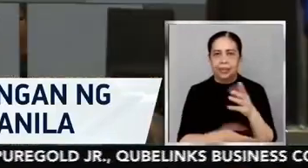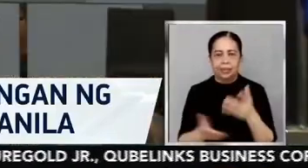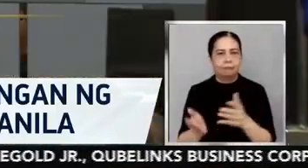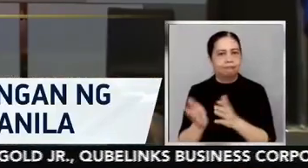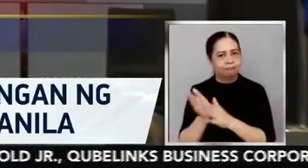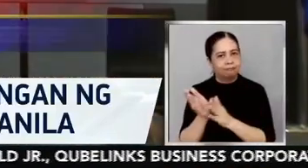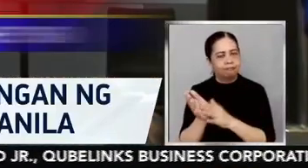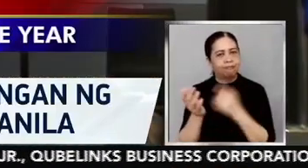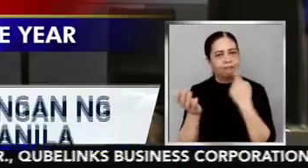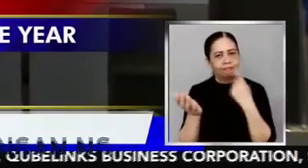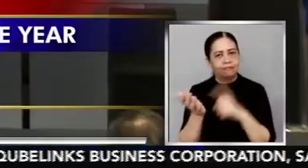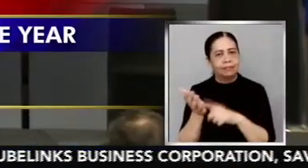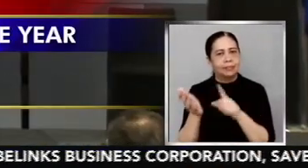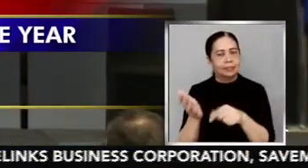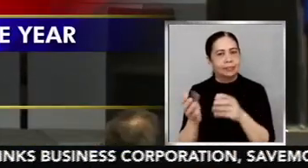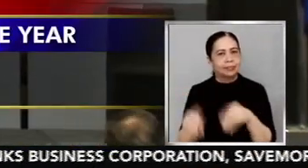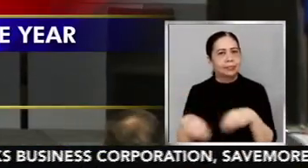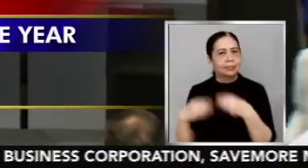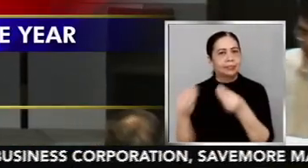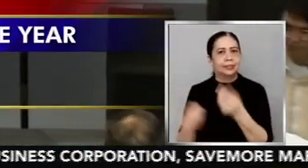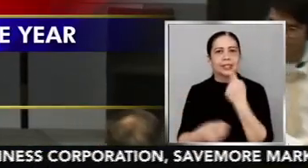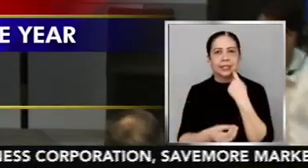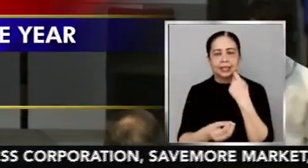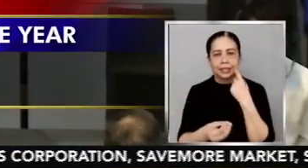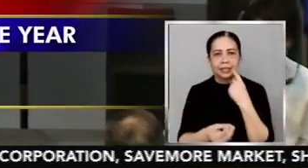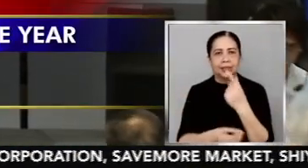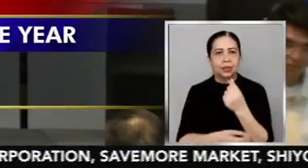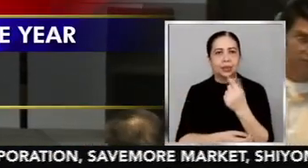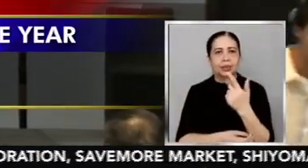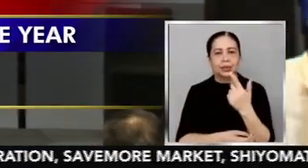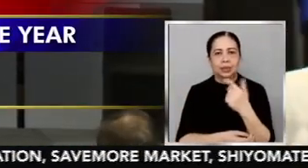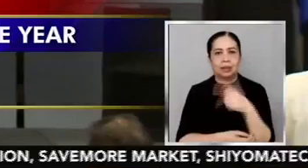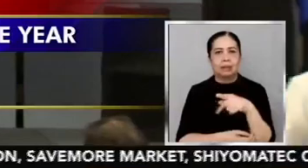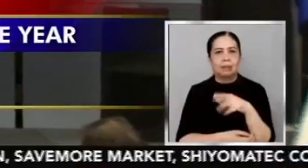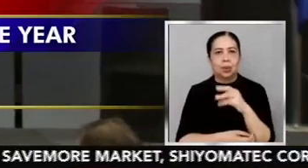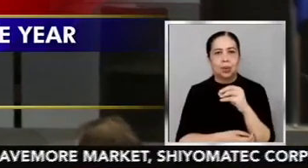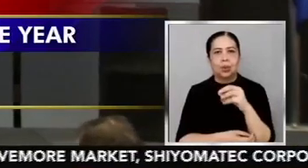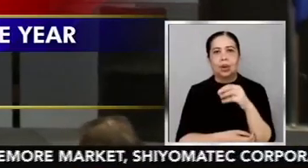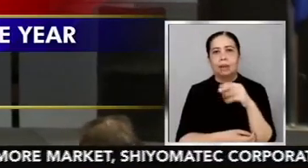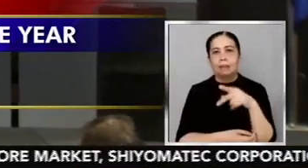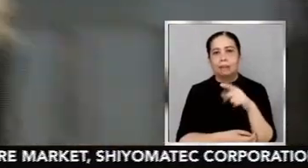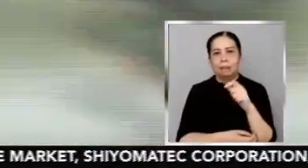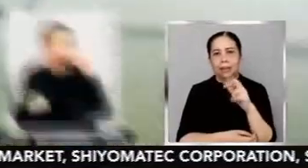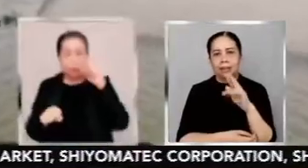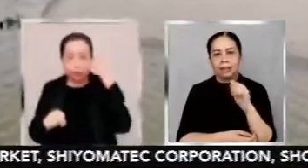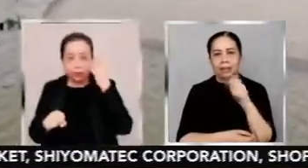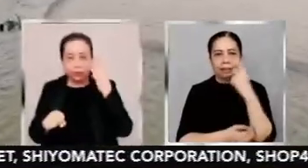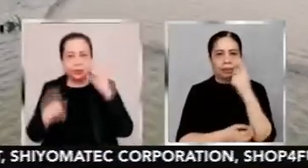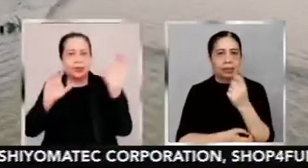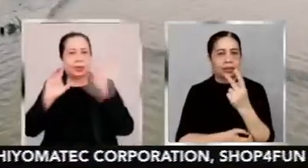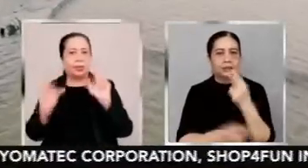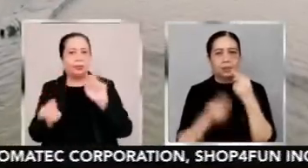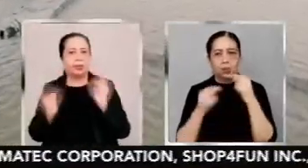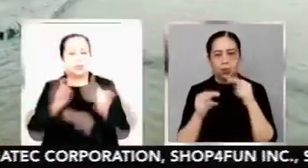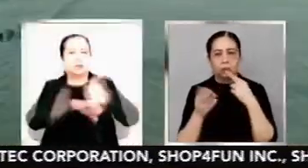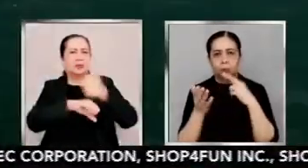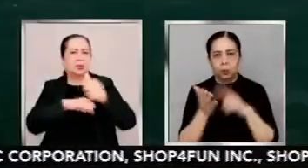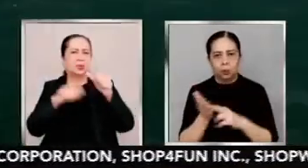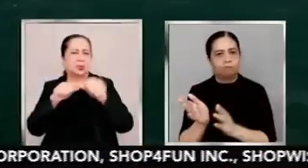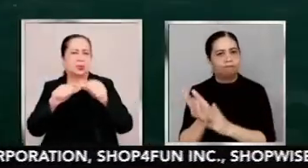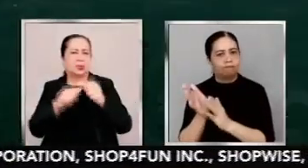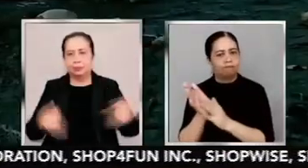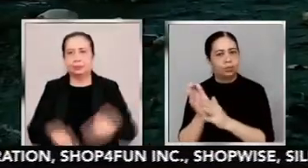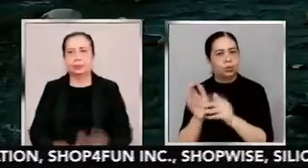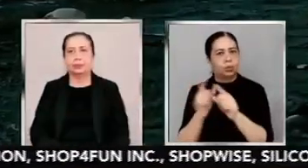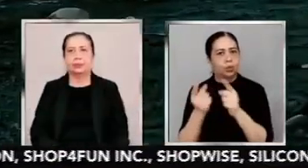News nang igawad nila kanina ang 2023 Pro Patria Journalism Award for TV News Reporting. Pinuri ng grupo ang estilo